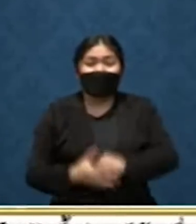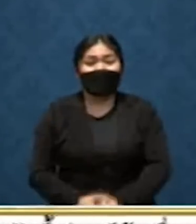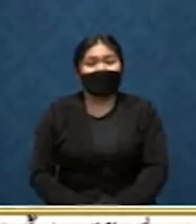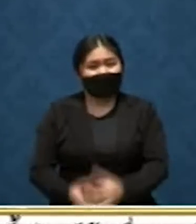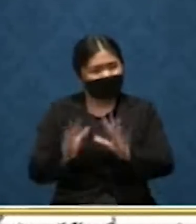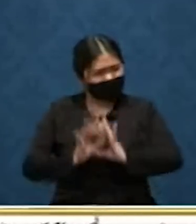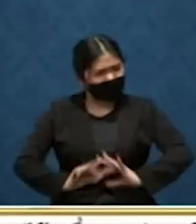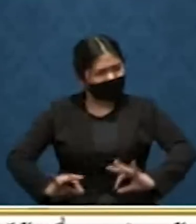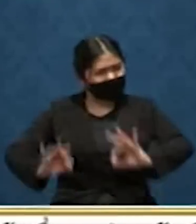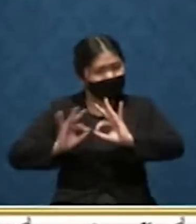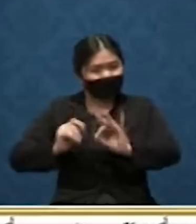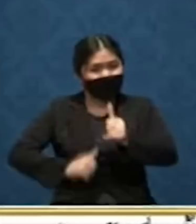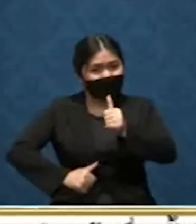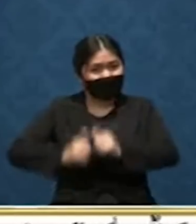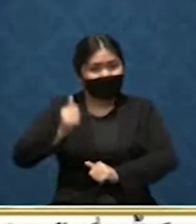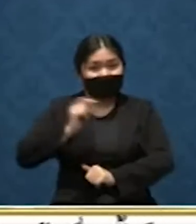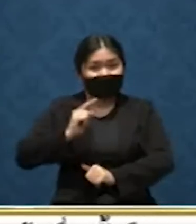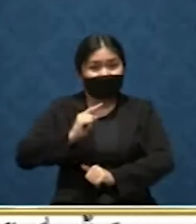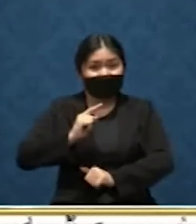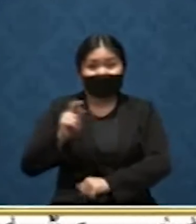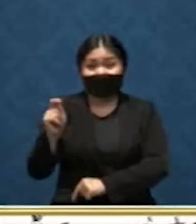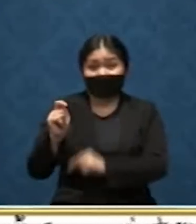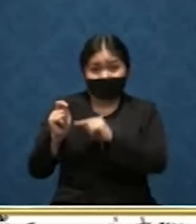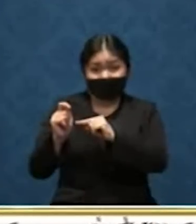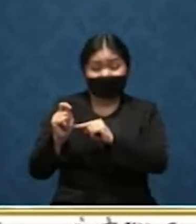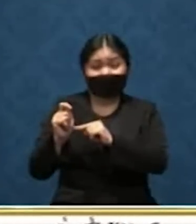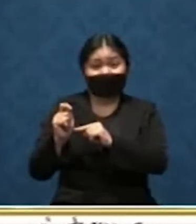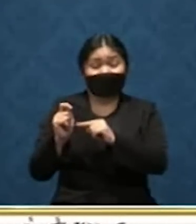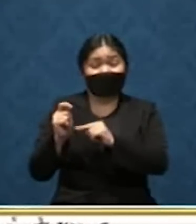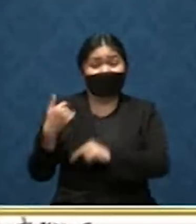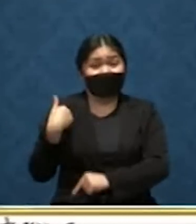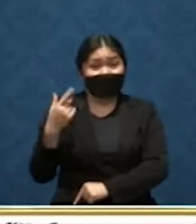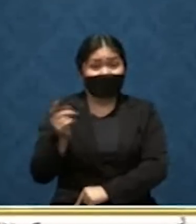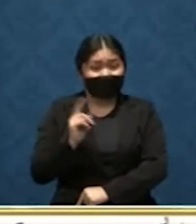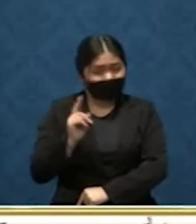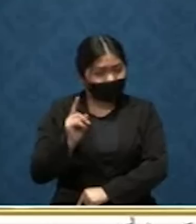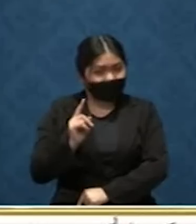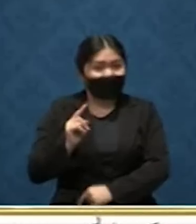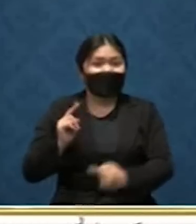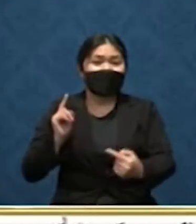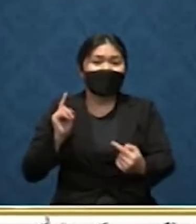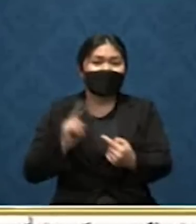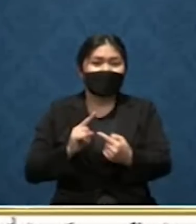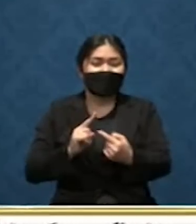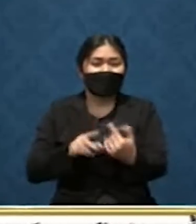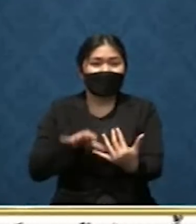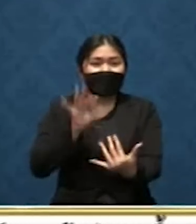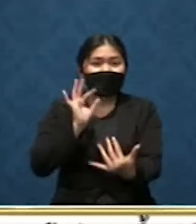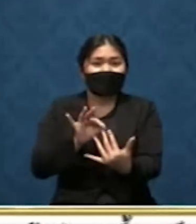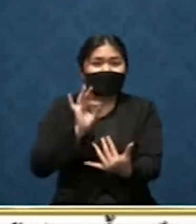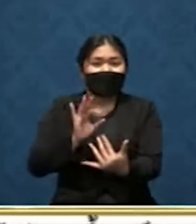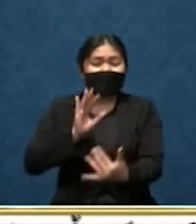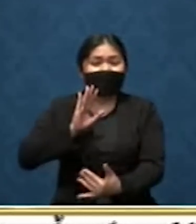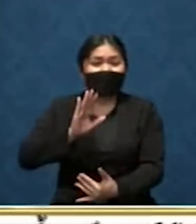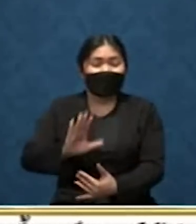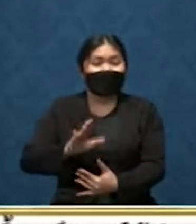ที่สำคญทสุครั ตัปทานครันายออ่างคนนี้เป็นผลงานการคัดสันของคณะร